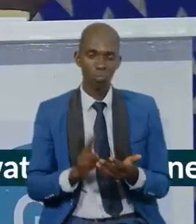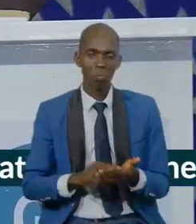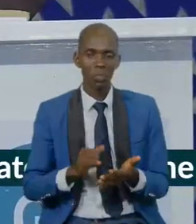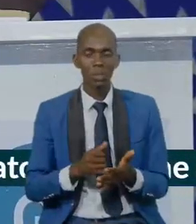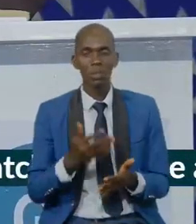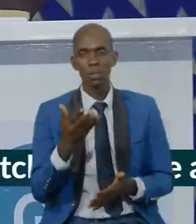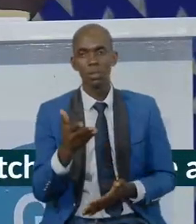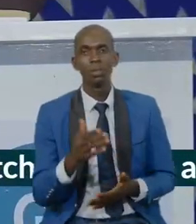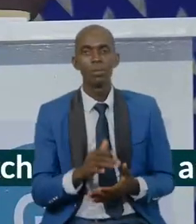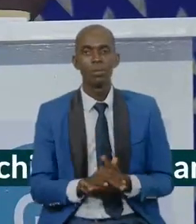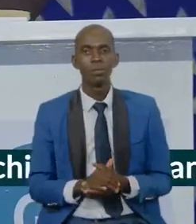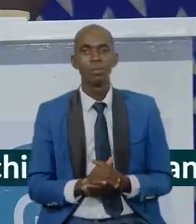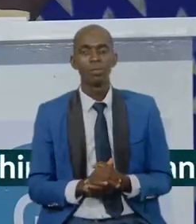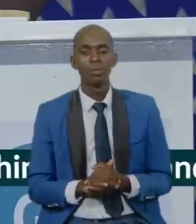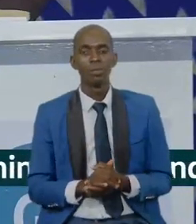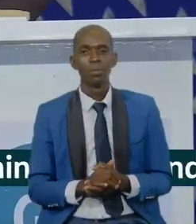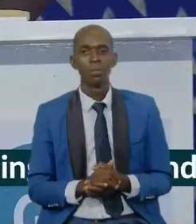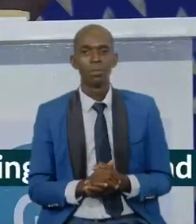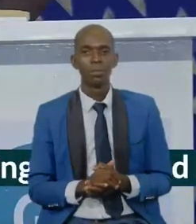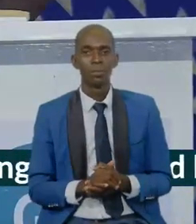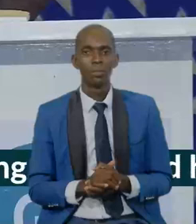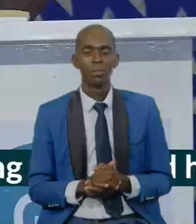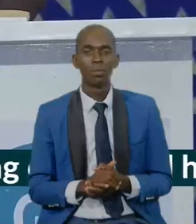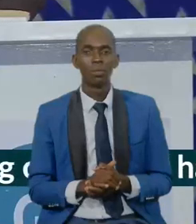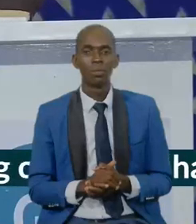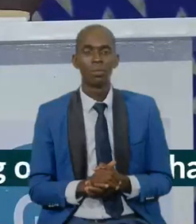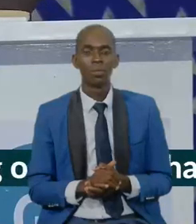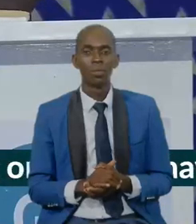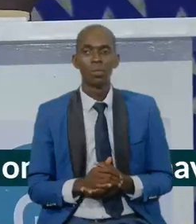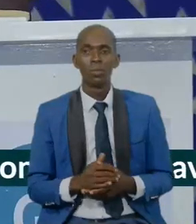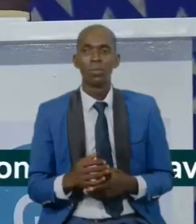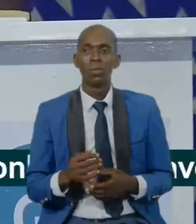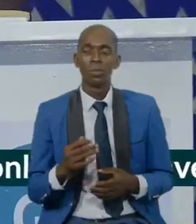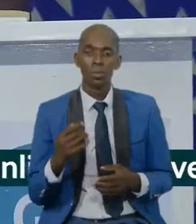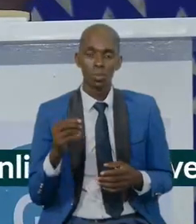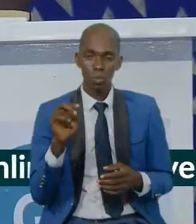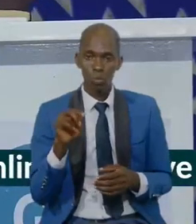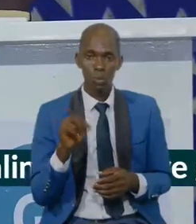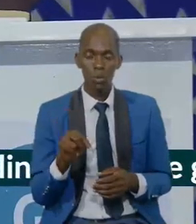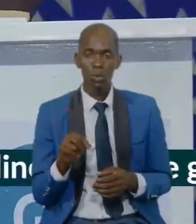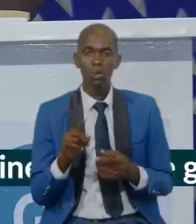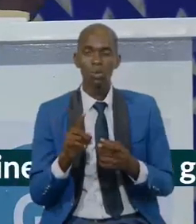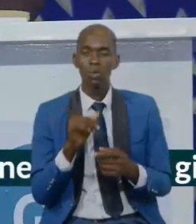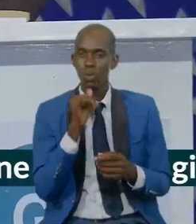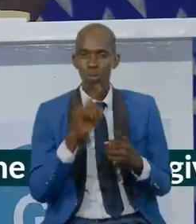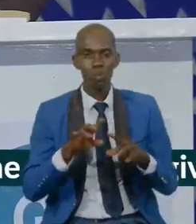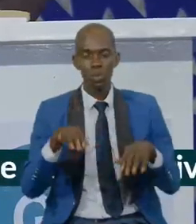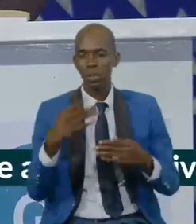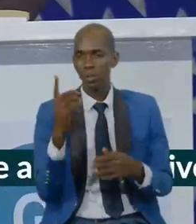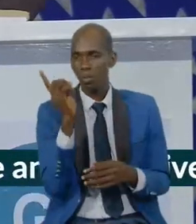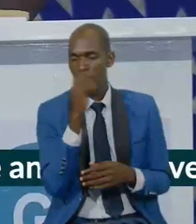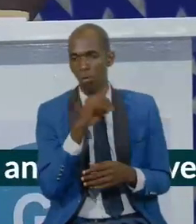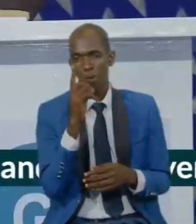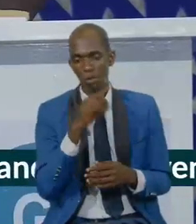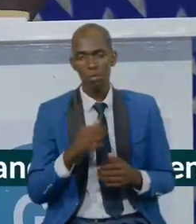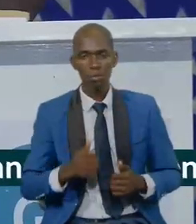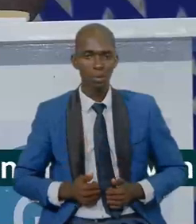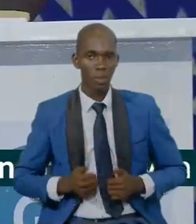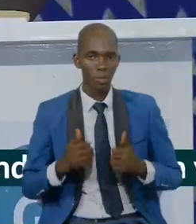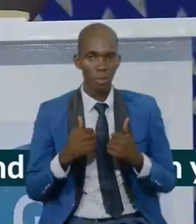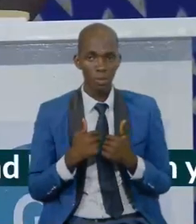Nous vous prions de ne pas donner de fausses adresses. Il ne faut jamais donner